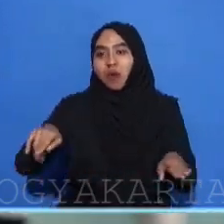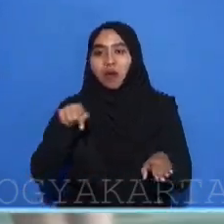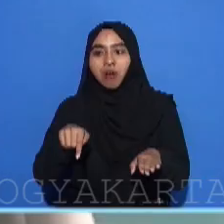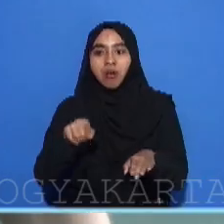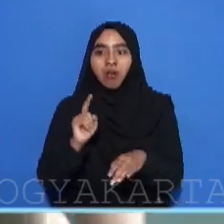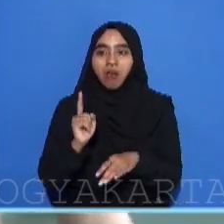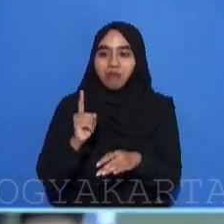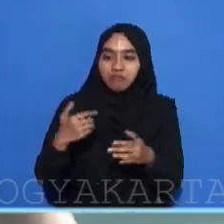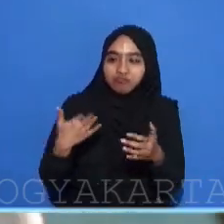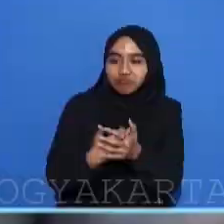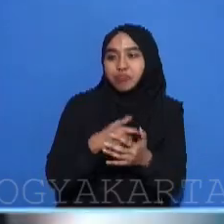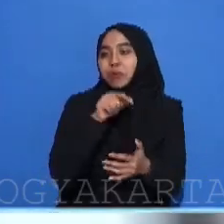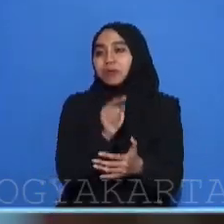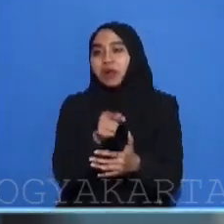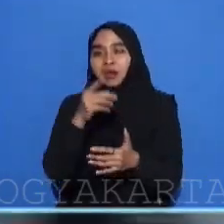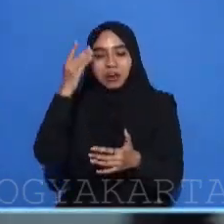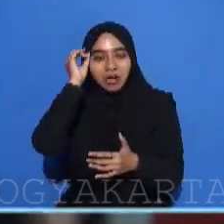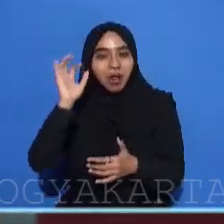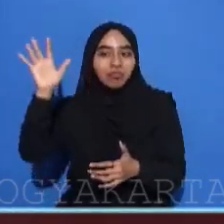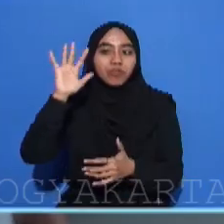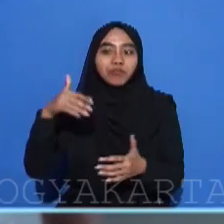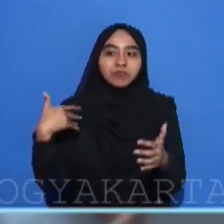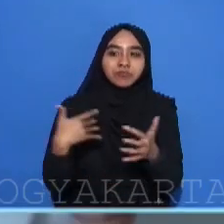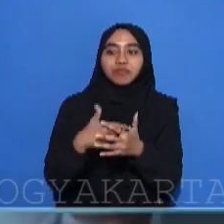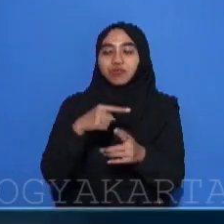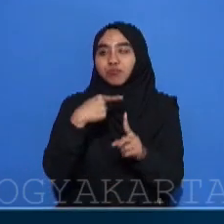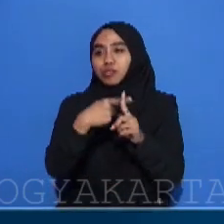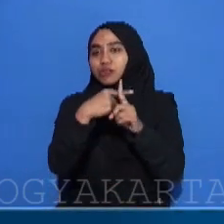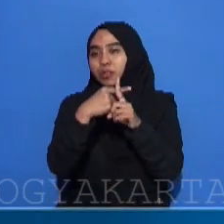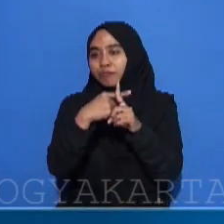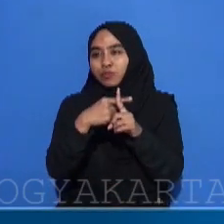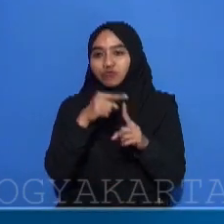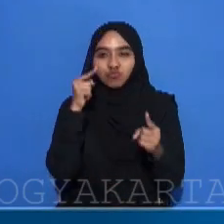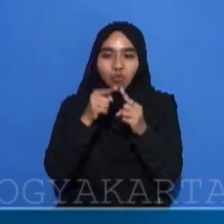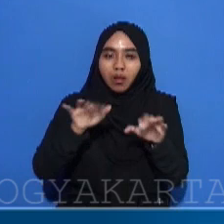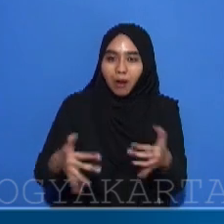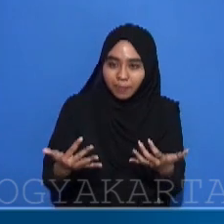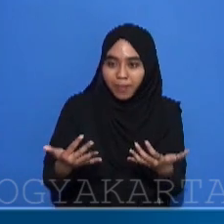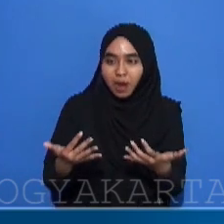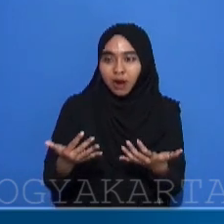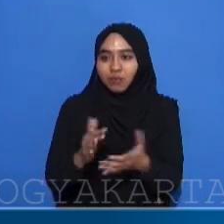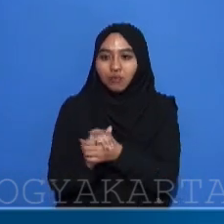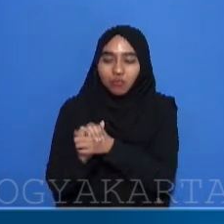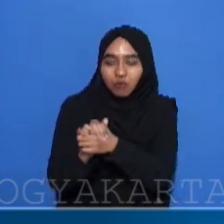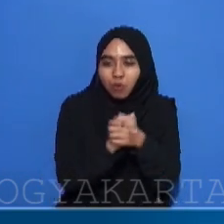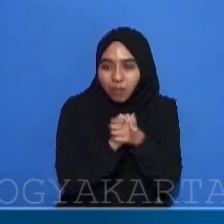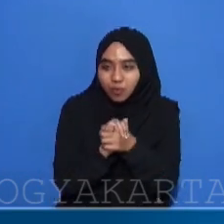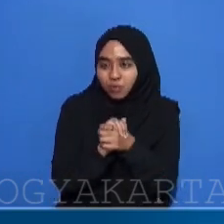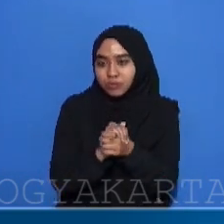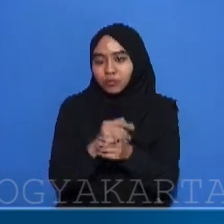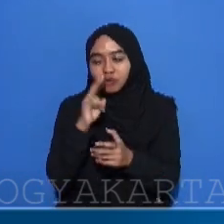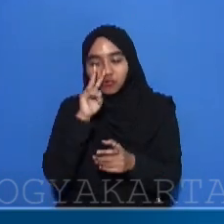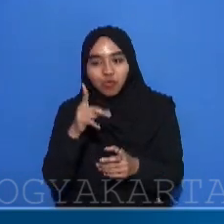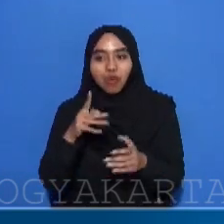energi positif melalui kreativitas siswa. Tujuannya adalah untuk mempererat tali persaudaraan antara satu kelas dengan kelas yang lain.